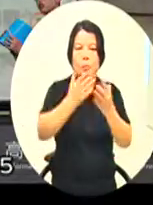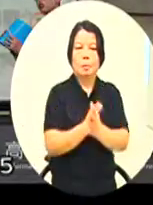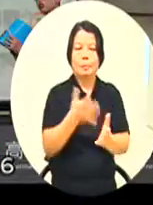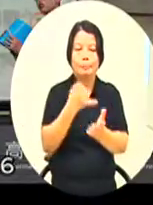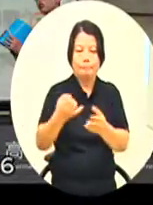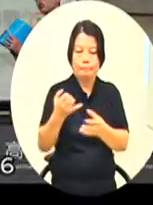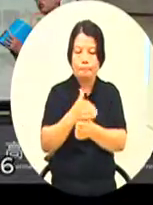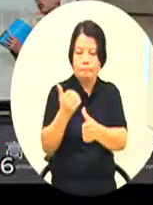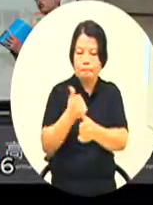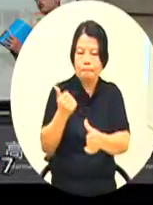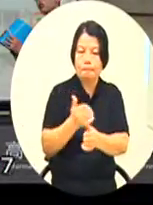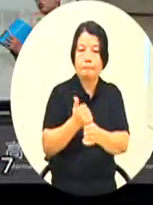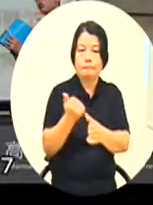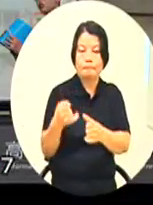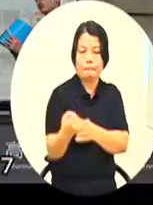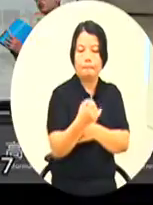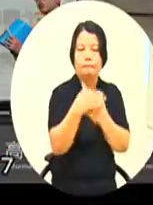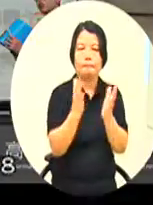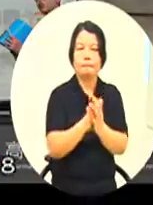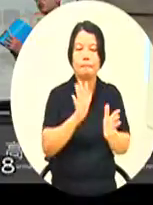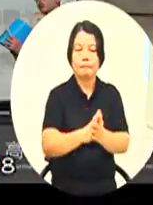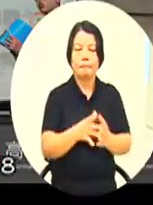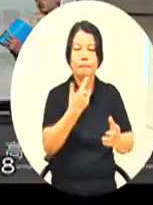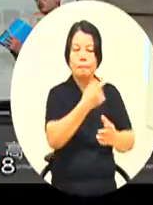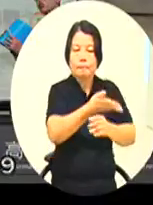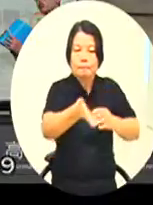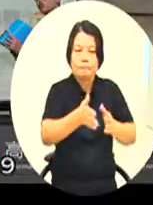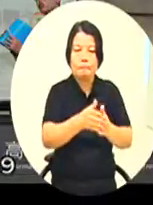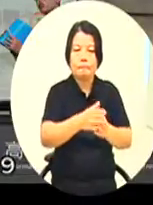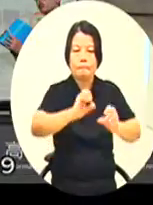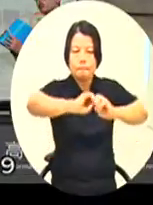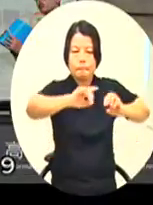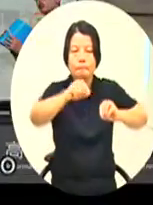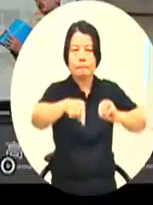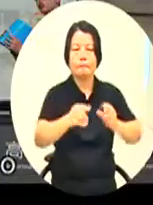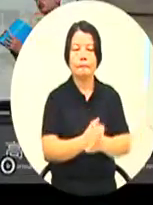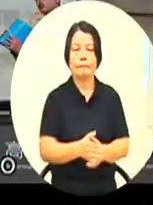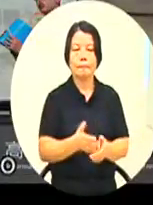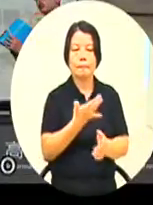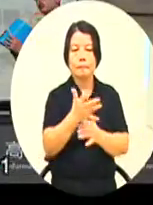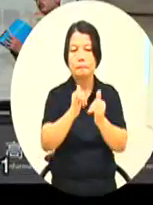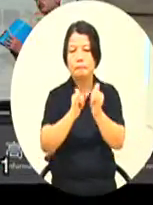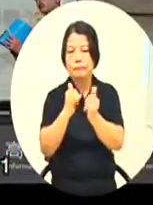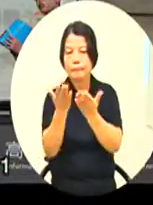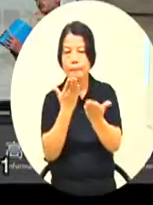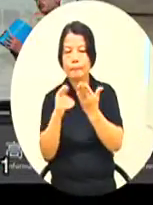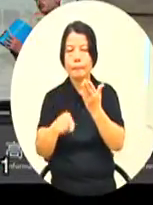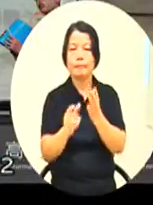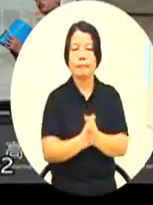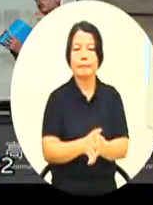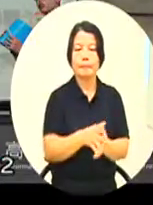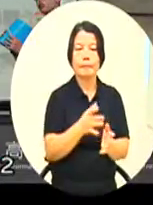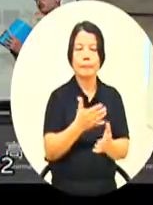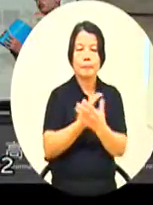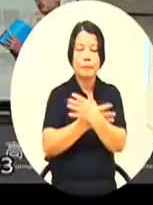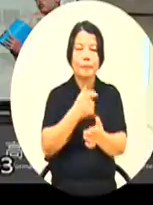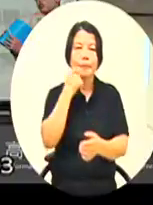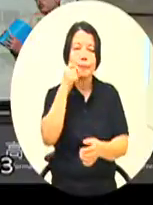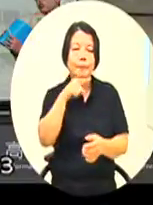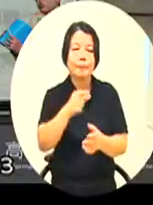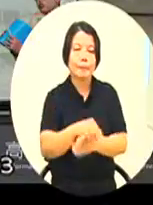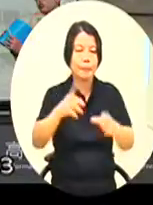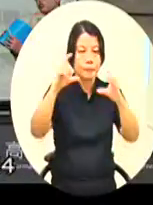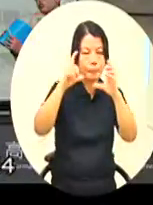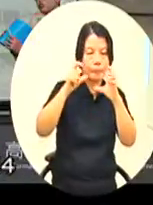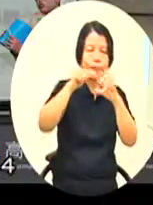象，好深植于心，然后广泛散播。另外一方面，我们也透过这个有趣而有诱因的拍照抽奖